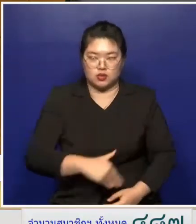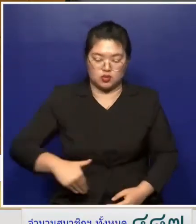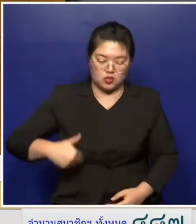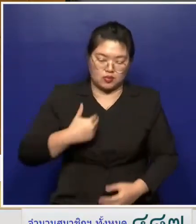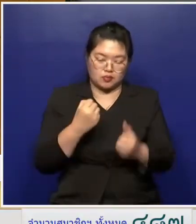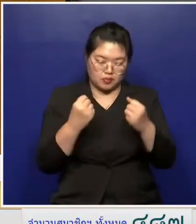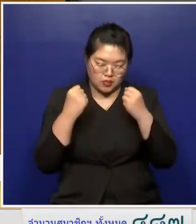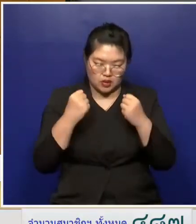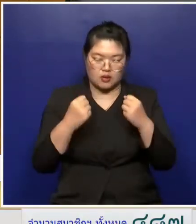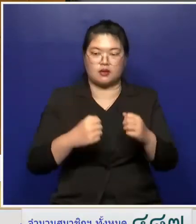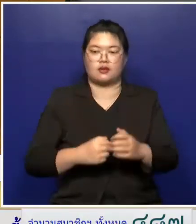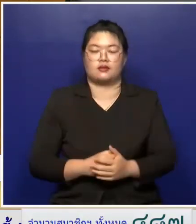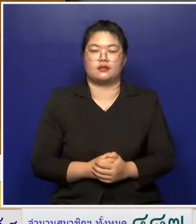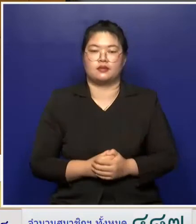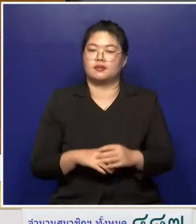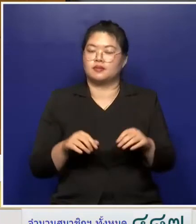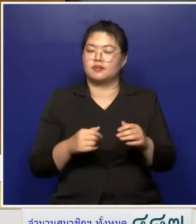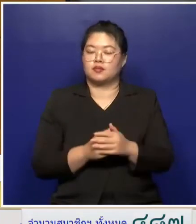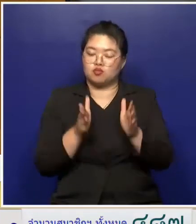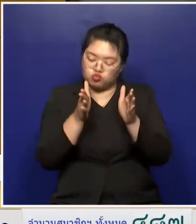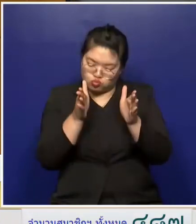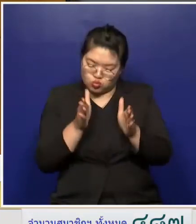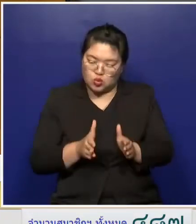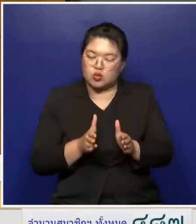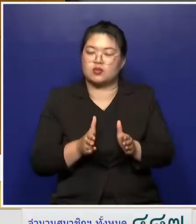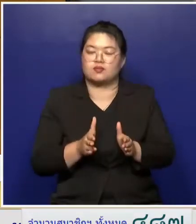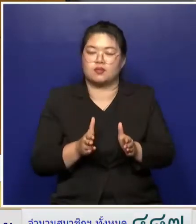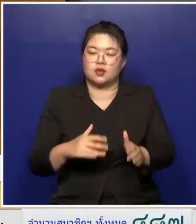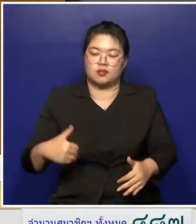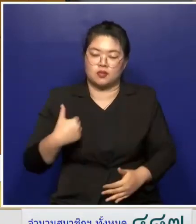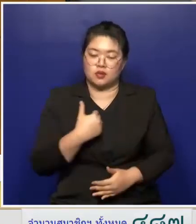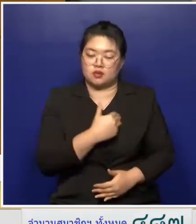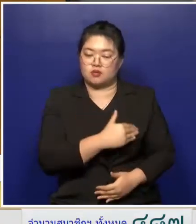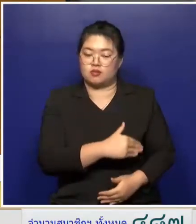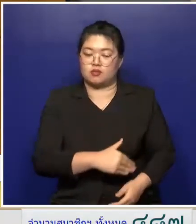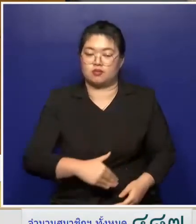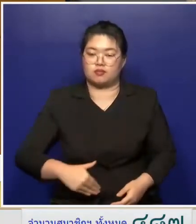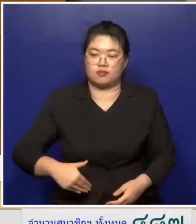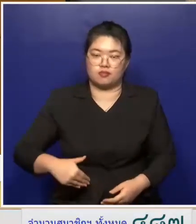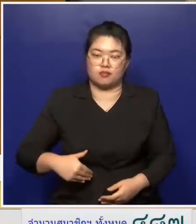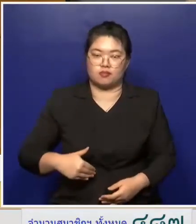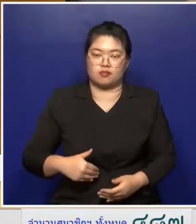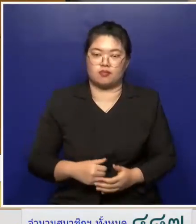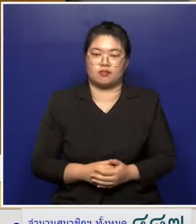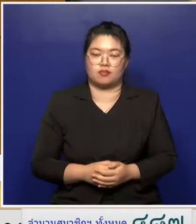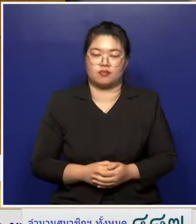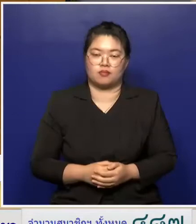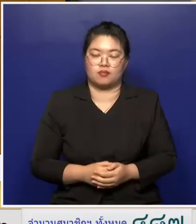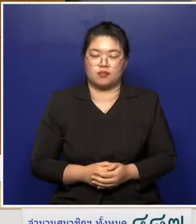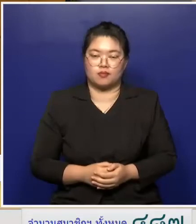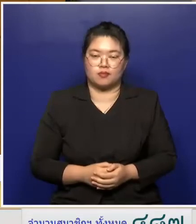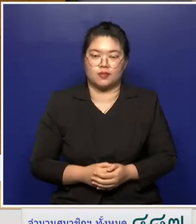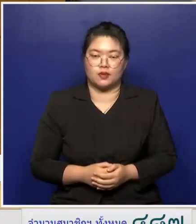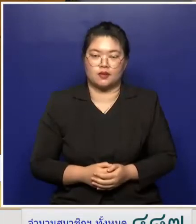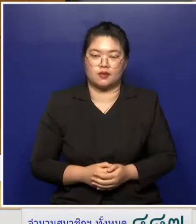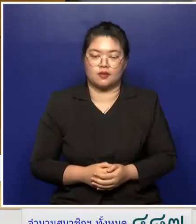็เหมือนกับเป็น ถ้าไก็เป